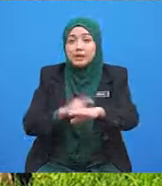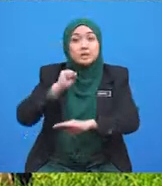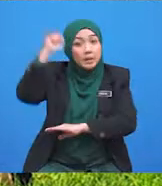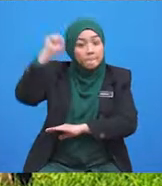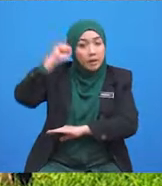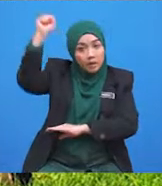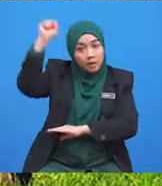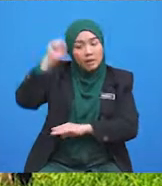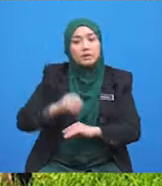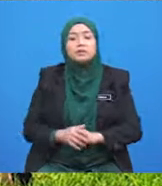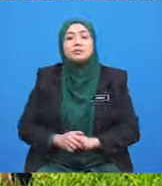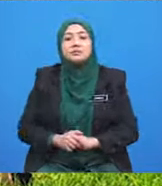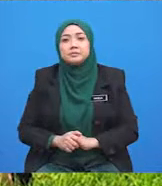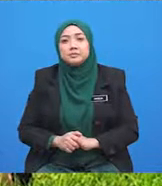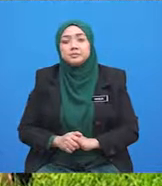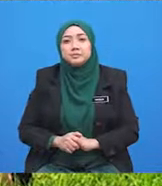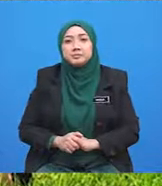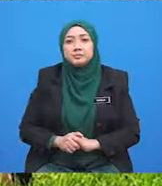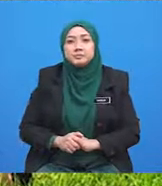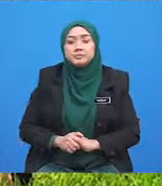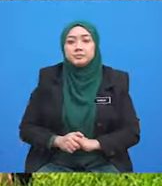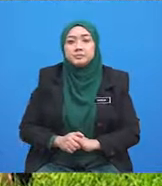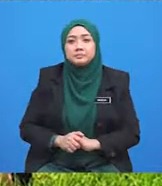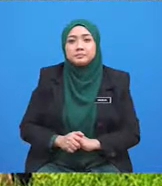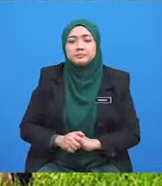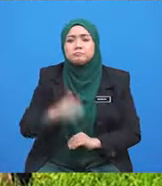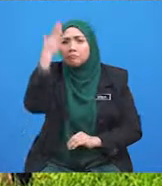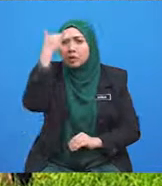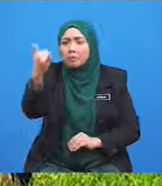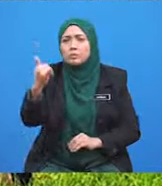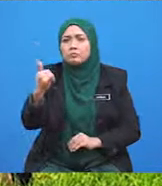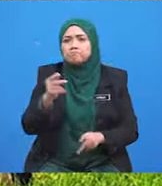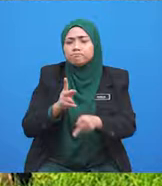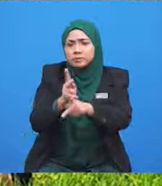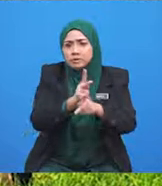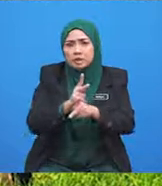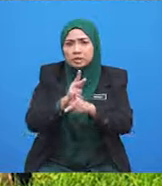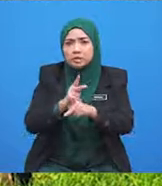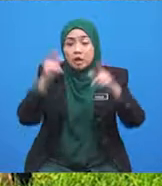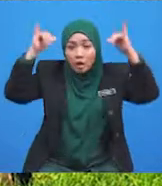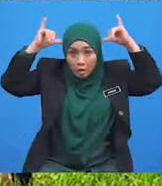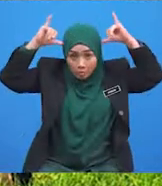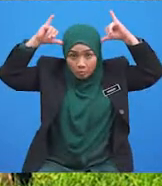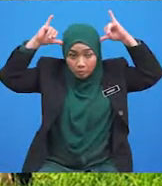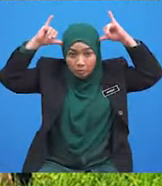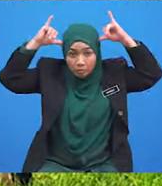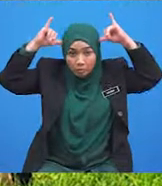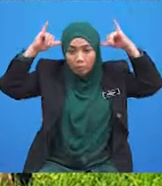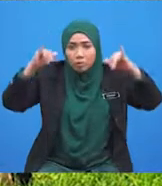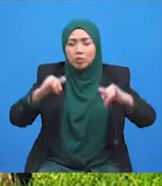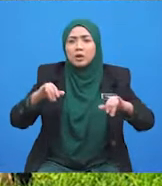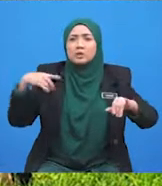Malaysia. Hebat bukan? Kenapa penternakan lembu secara komersial dijalankan?